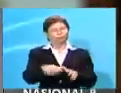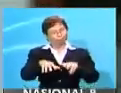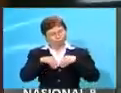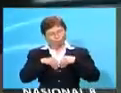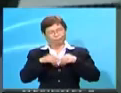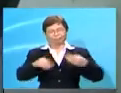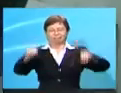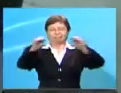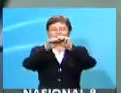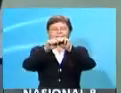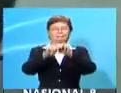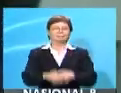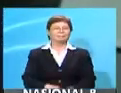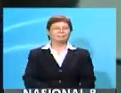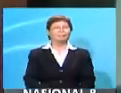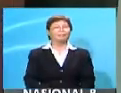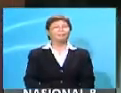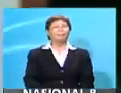dilakukan